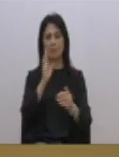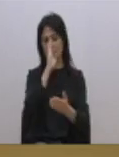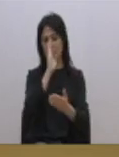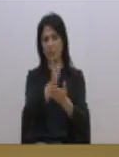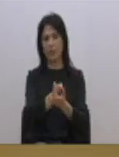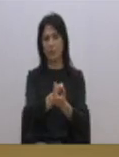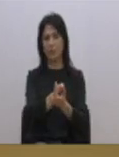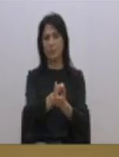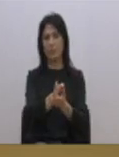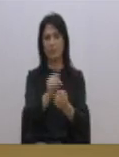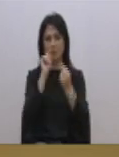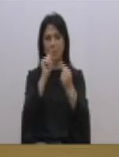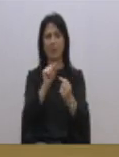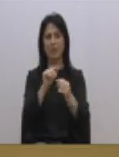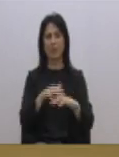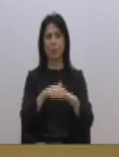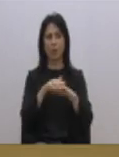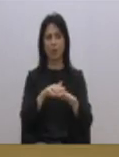piri, sabotaje,